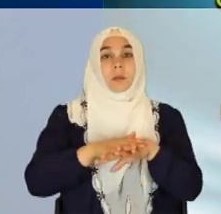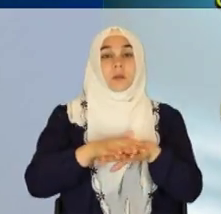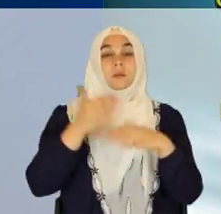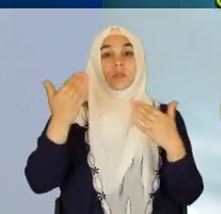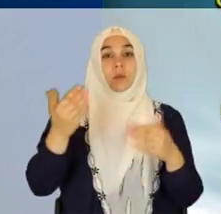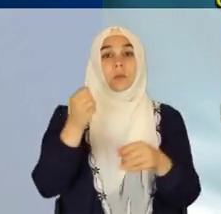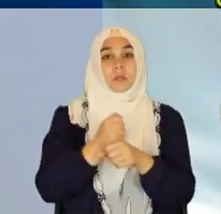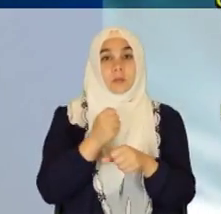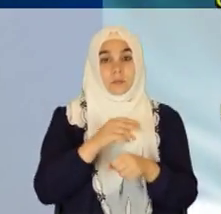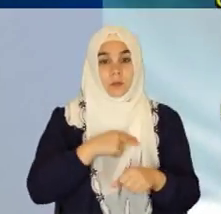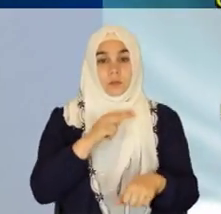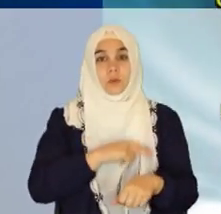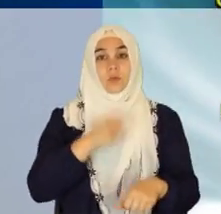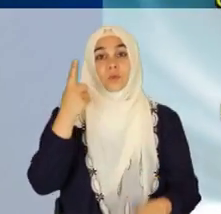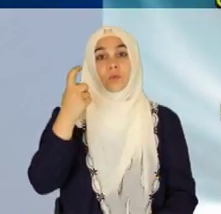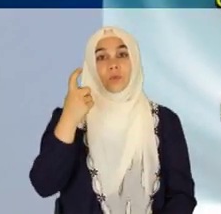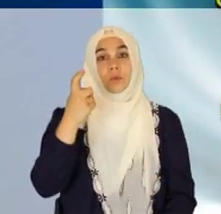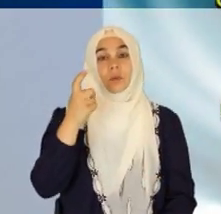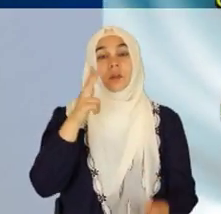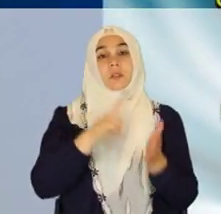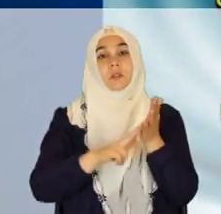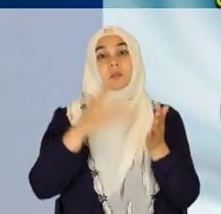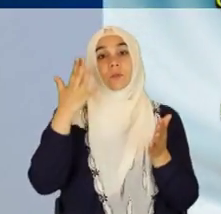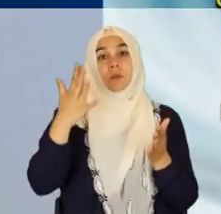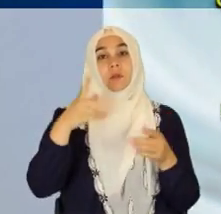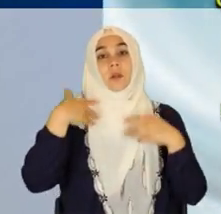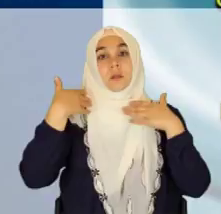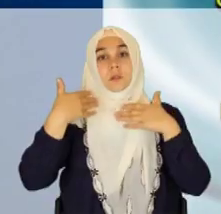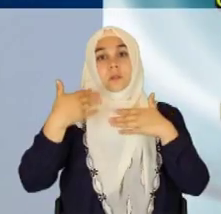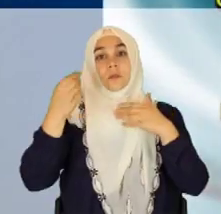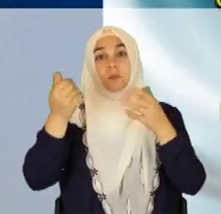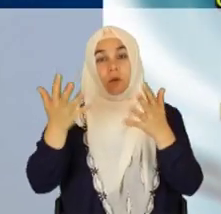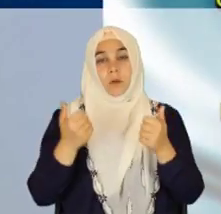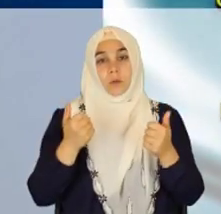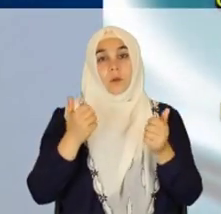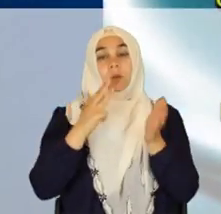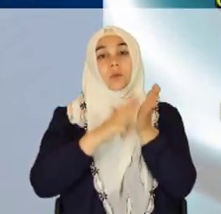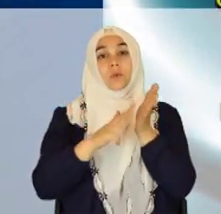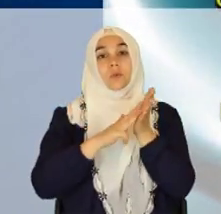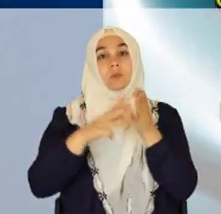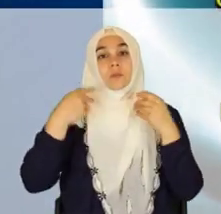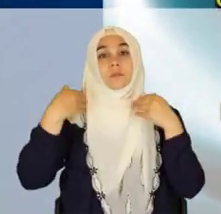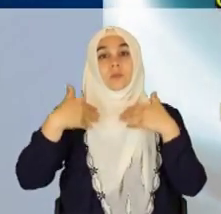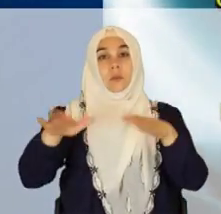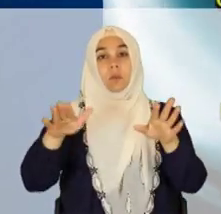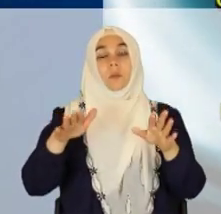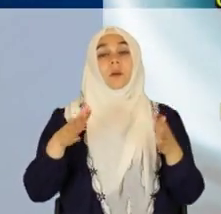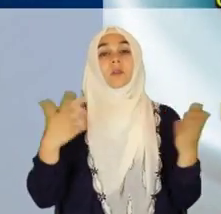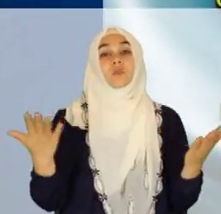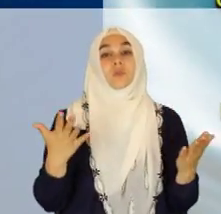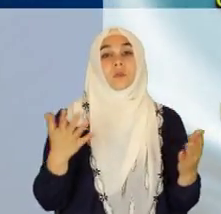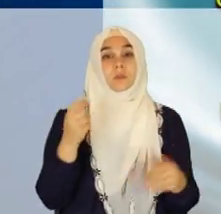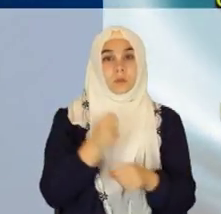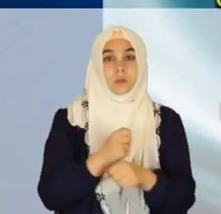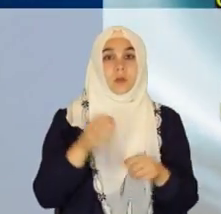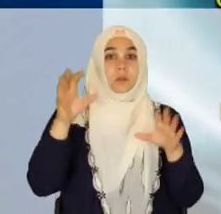raqamidagi naqdsiz 100 so'mni 85 so'mga sotib olib, 90 so'm naqd pulga sotaman. Shu